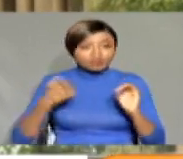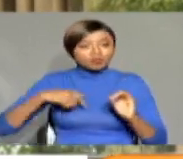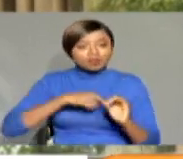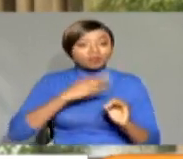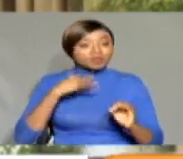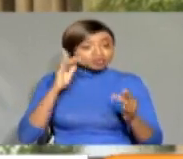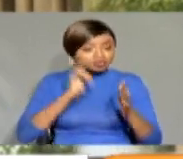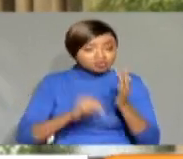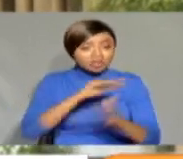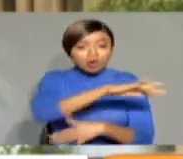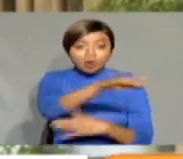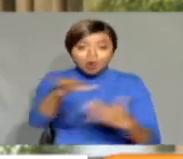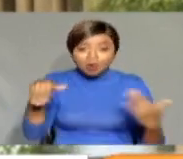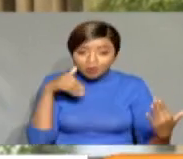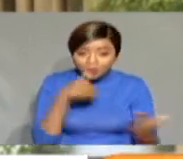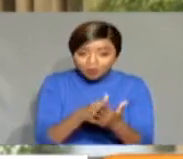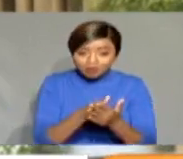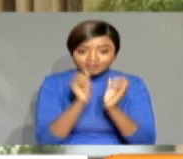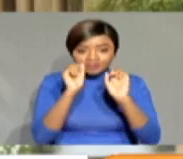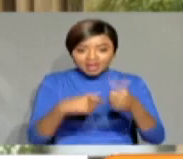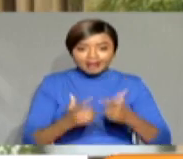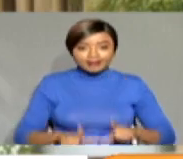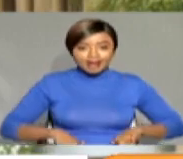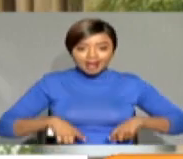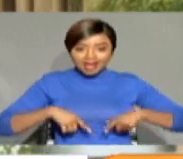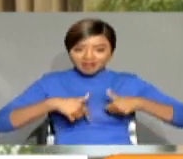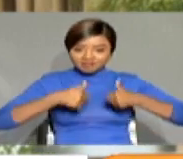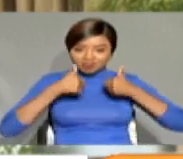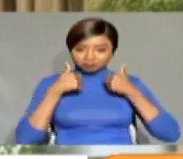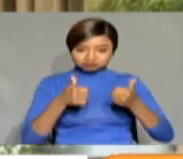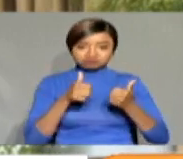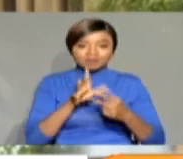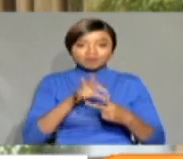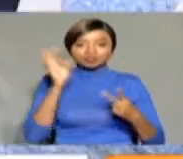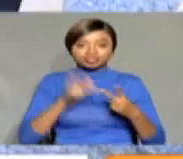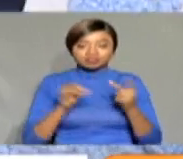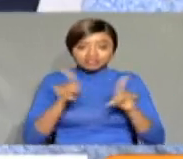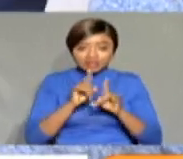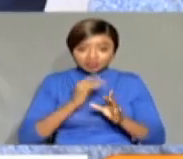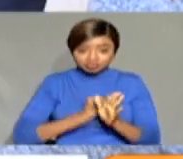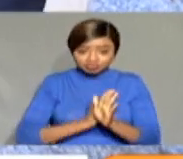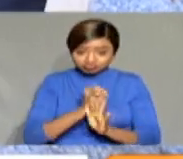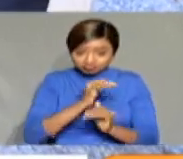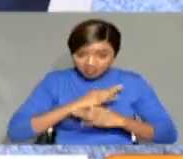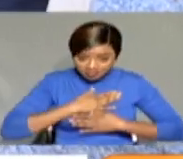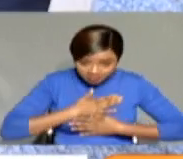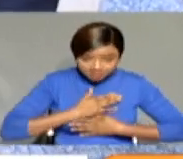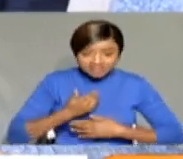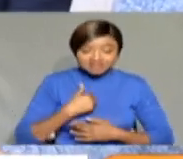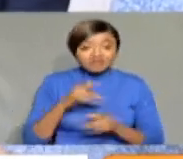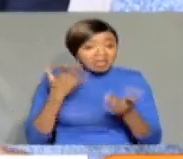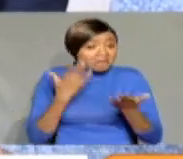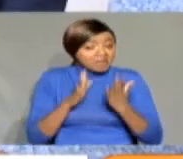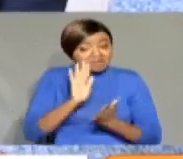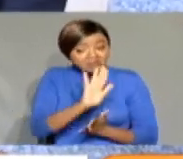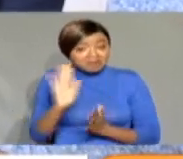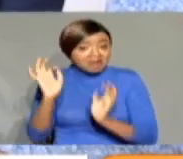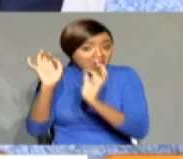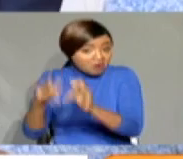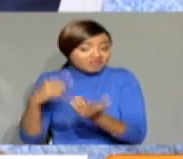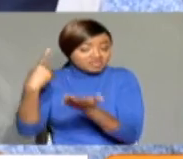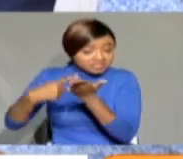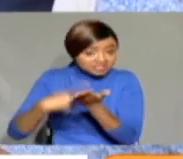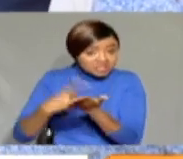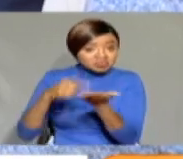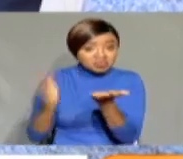that everyone can have a life full of dignity and respect. Huenda mazungumzo na mapendekezo yatachangia